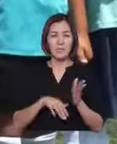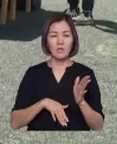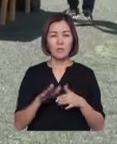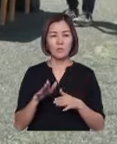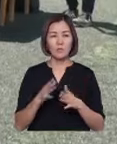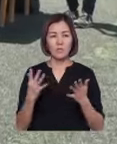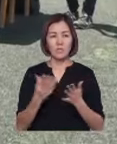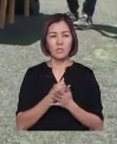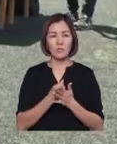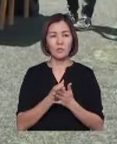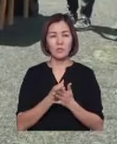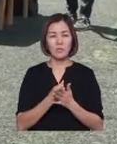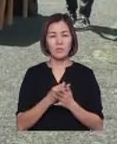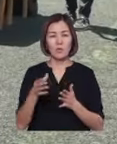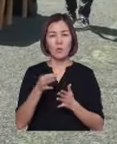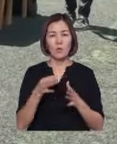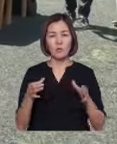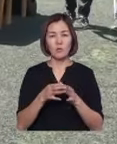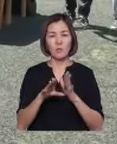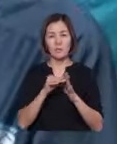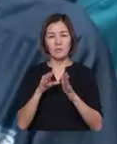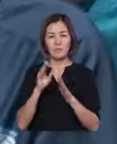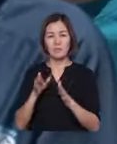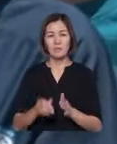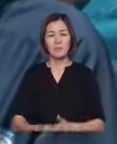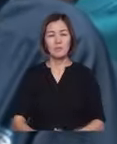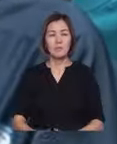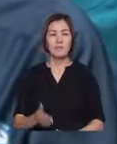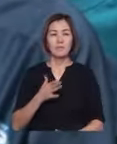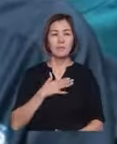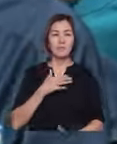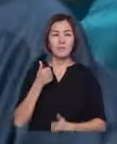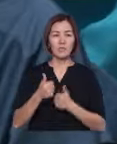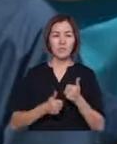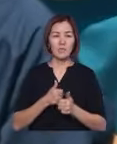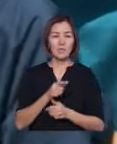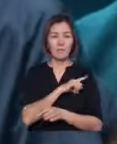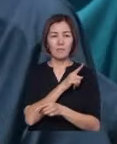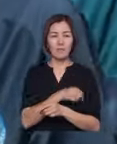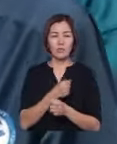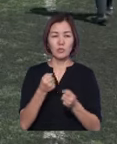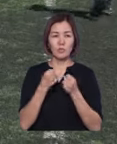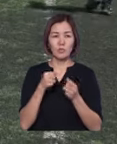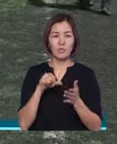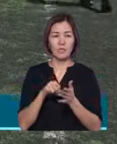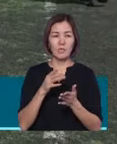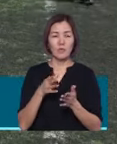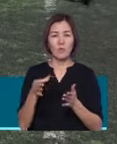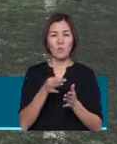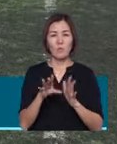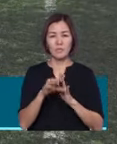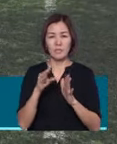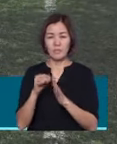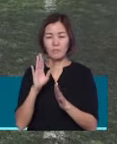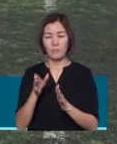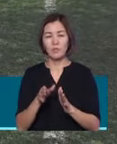жоғары нәтиже көрсеткендері облыс құрамасына іріктеледі. Бұл жарыста мықты спортшылар облыс құрамасына іріктелетін